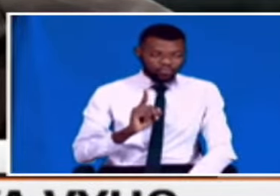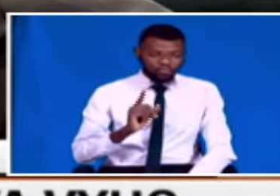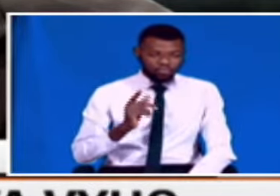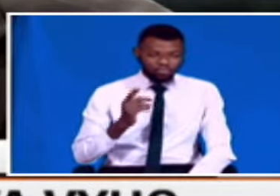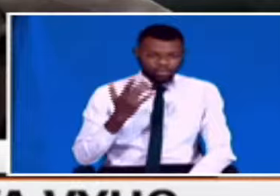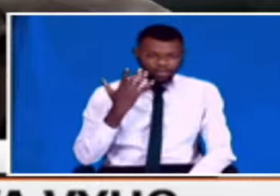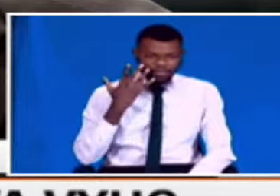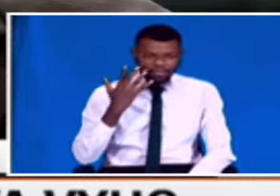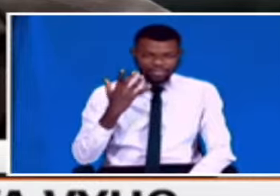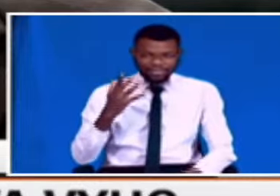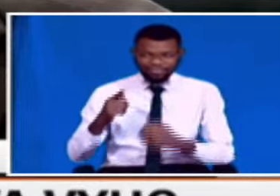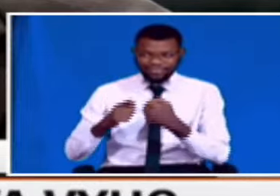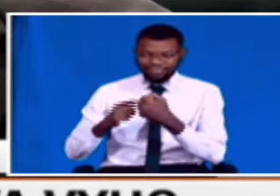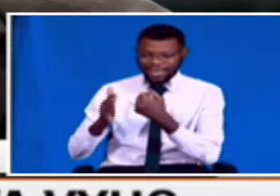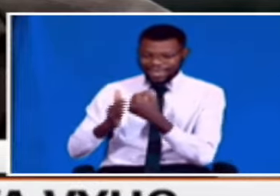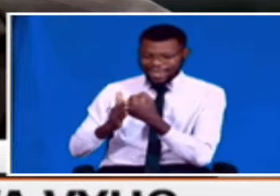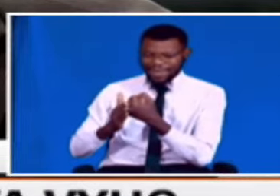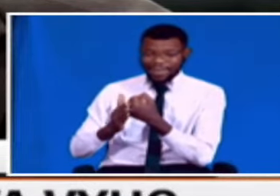569 in number,